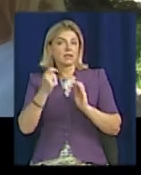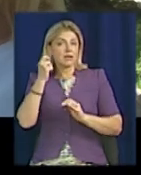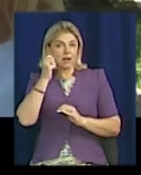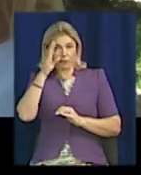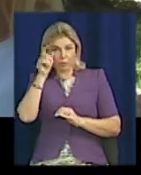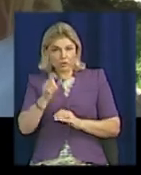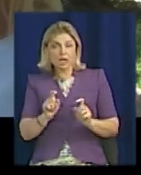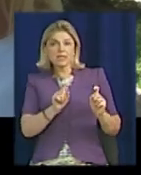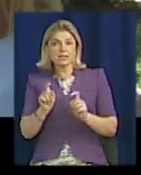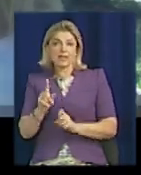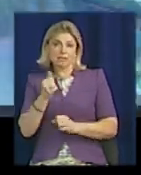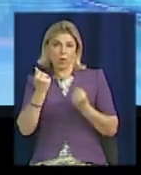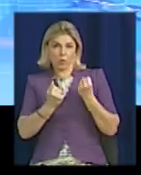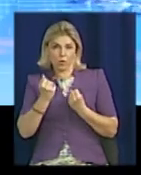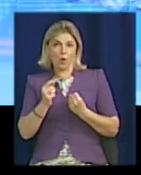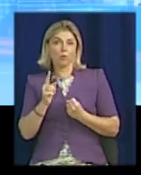ця трагедія.